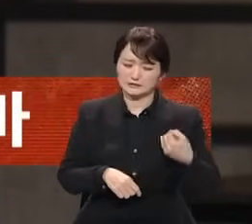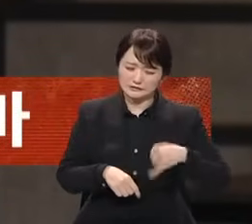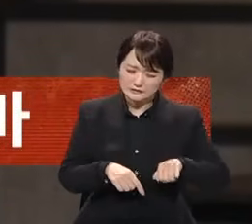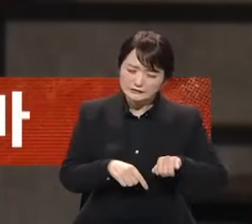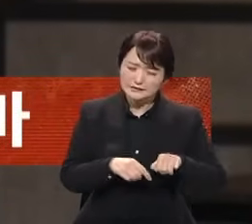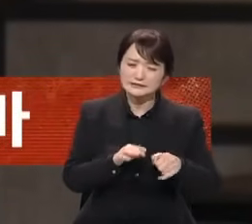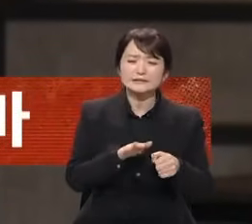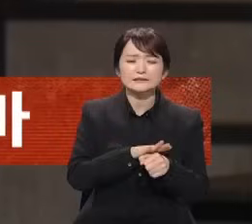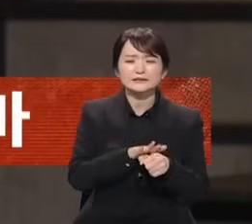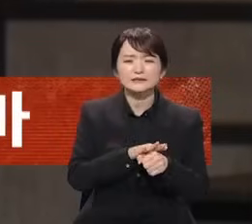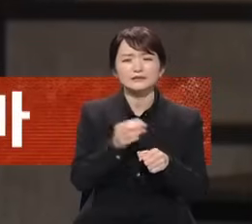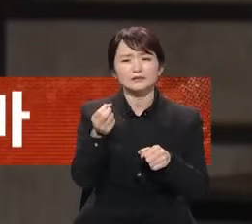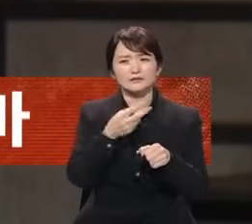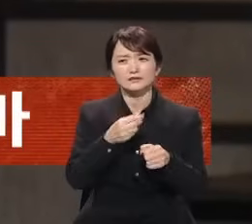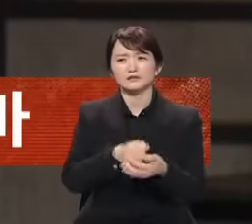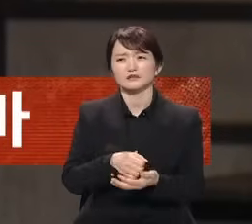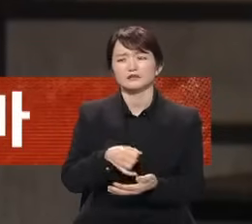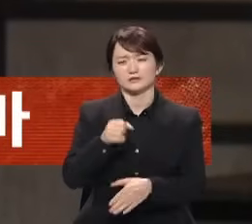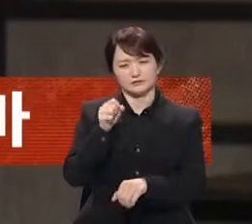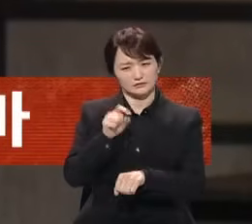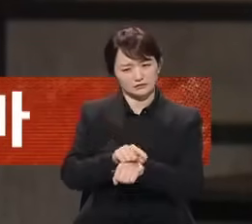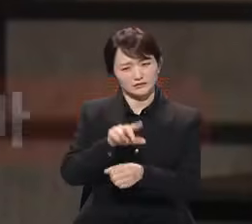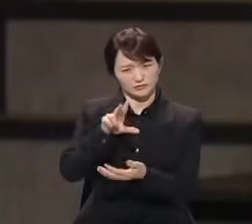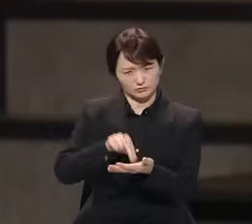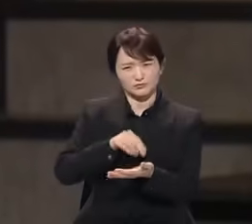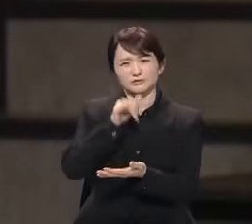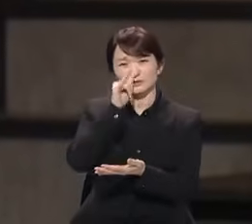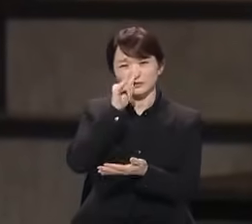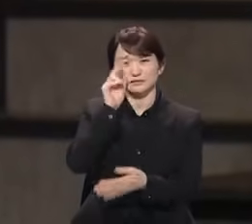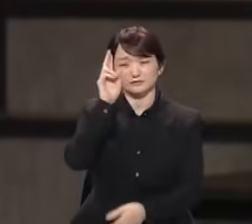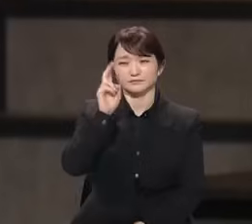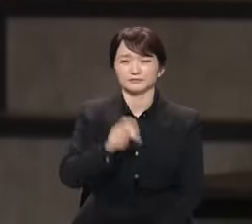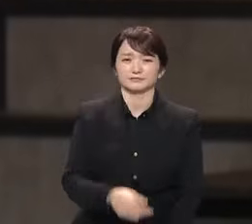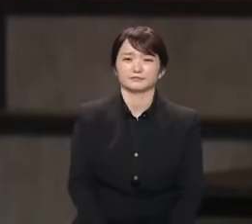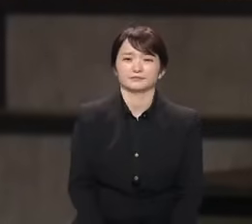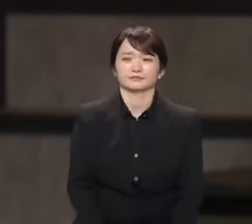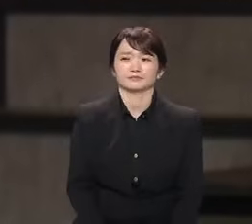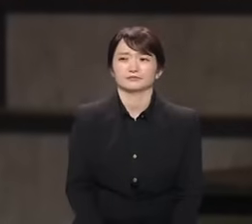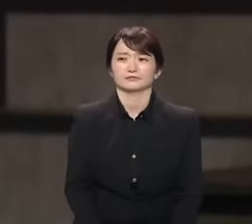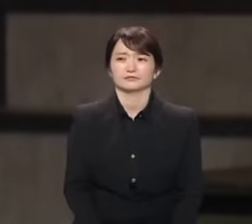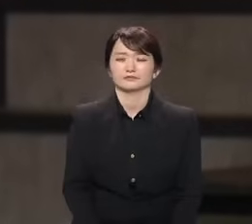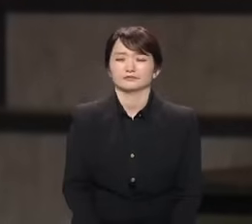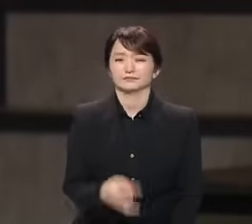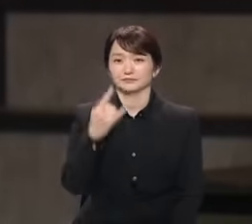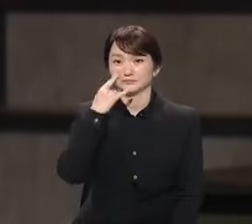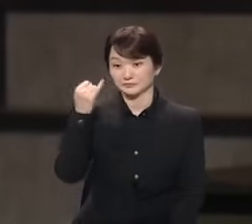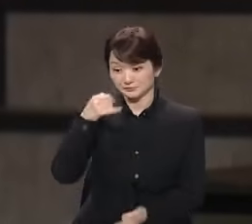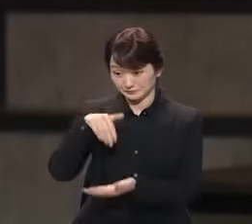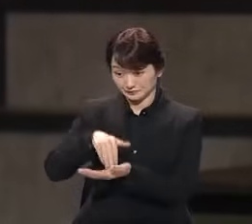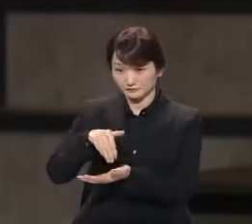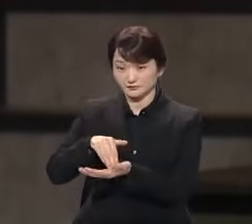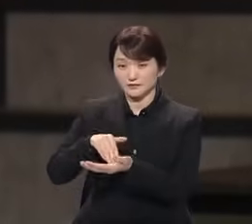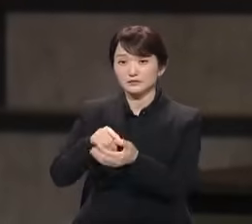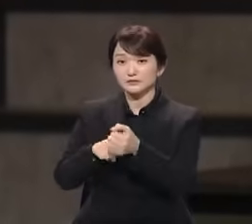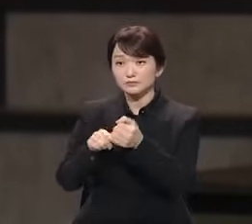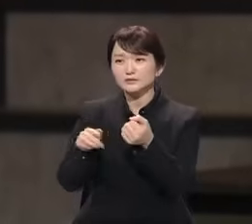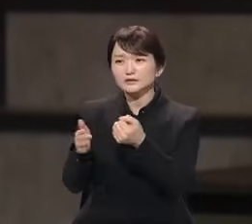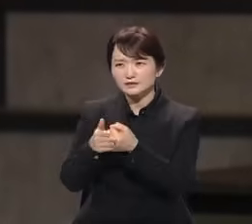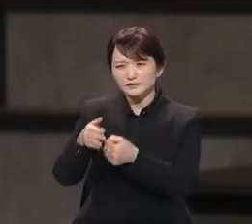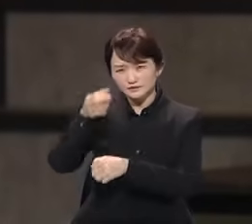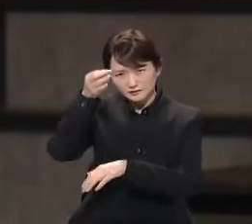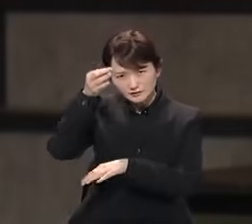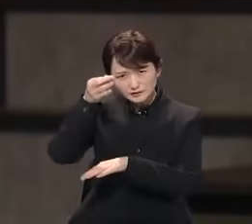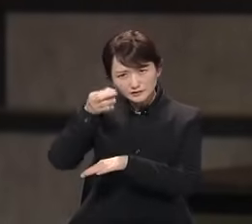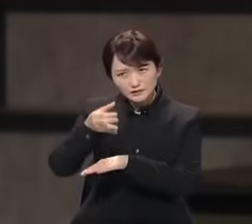마음 이걸 넘어서서 성품의 문제가 조금 있어 보이지 않을까요? 그래서 어머니께서 좀 반성을 하셔야겠다. 그래서 사과나